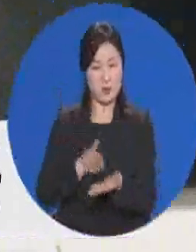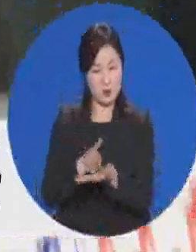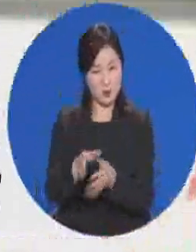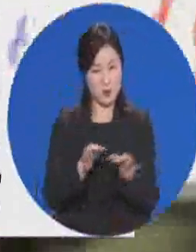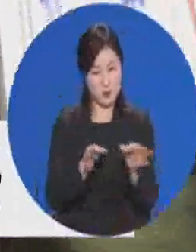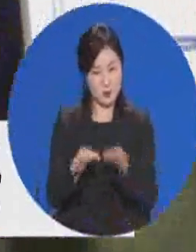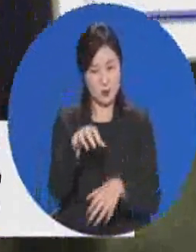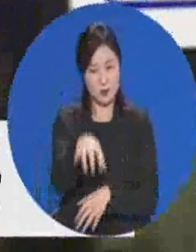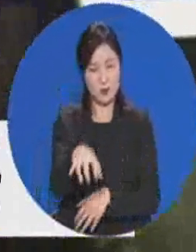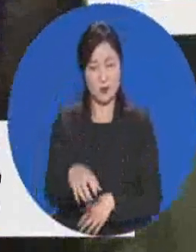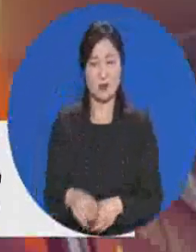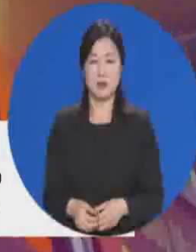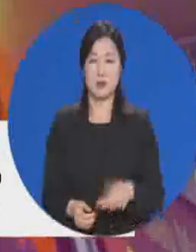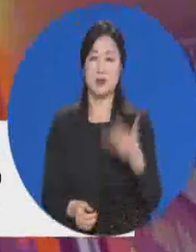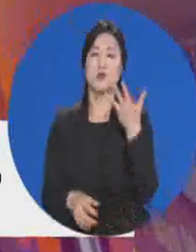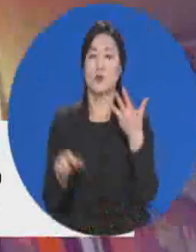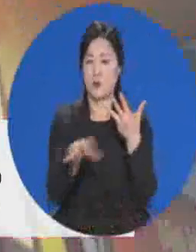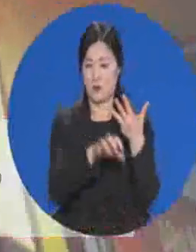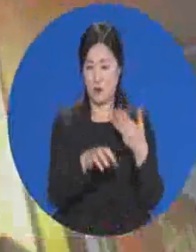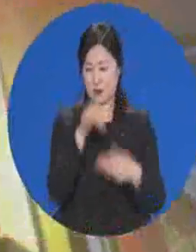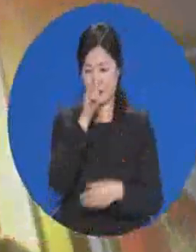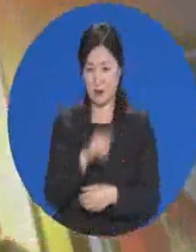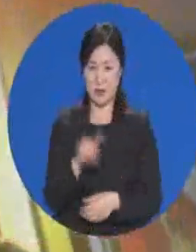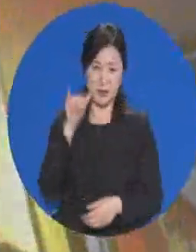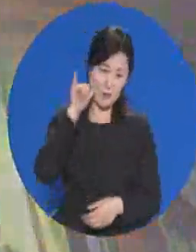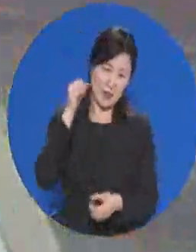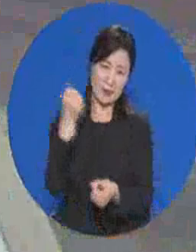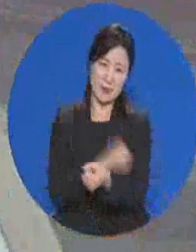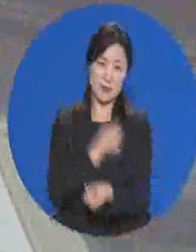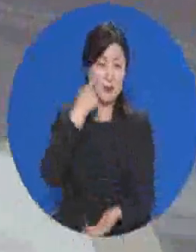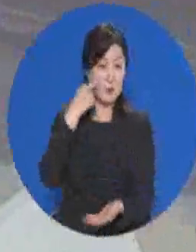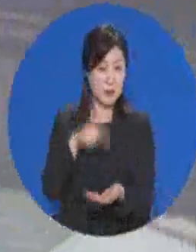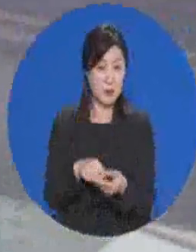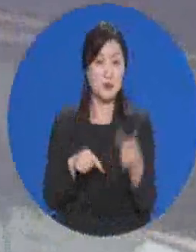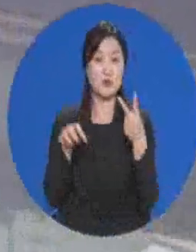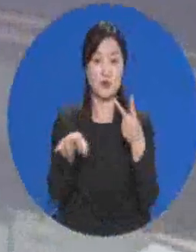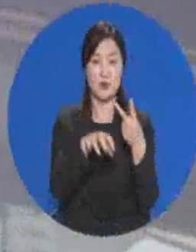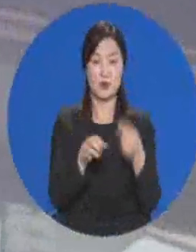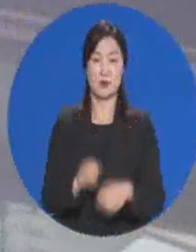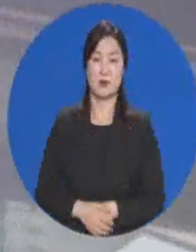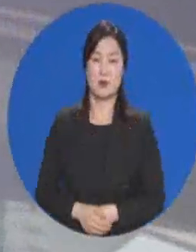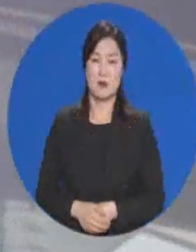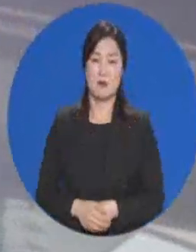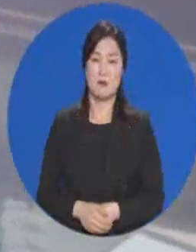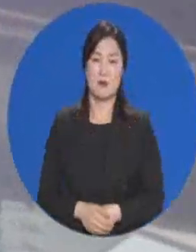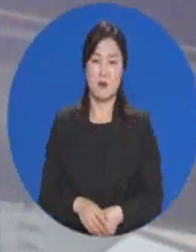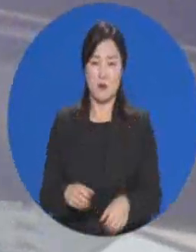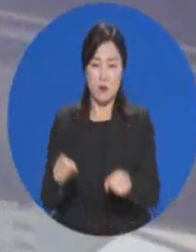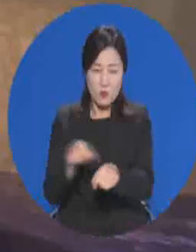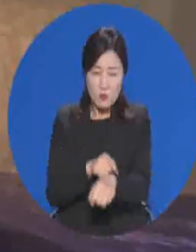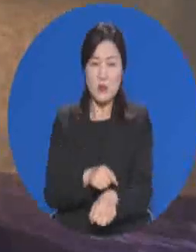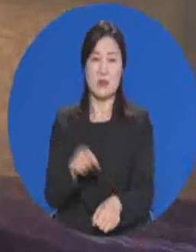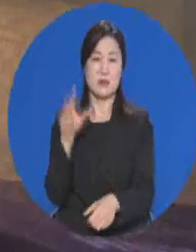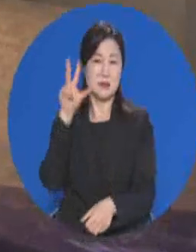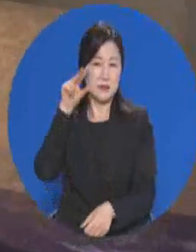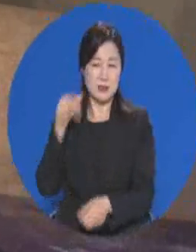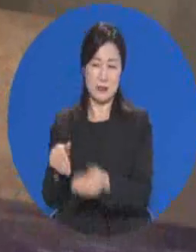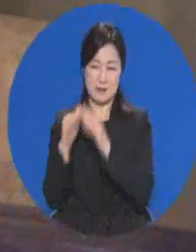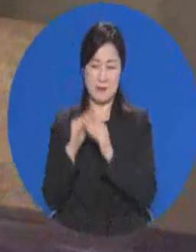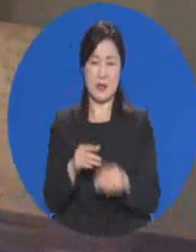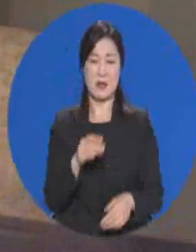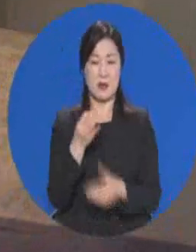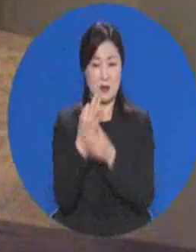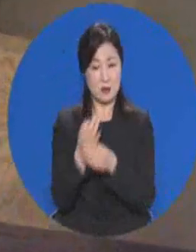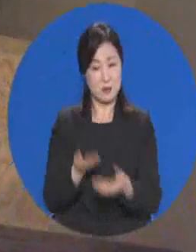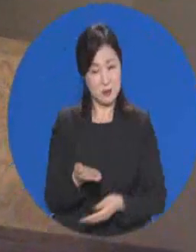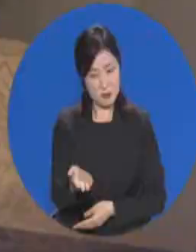확인한 것만 8곳. 마약 범죄가 적발됐던 두 곳은 유난히 입구에 CCTV가 많고 현금 지급기가